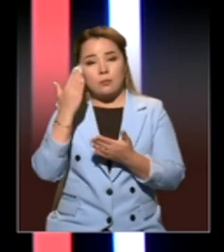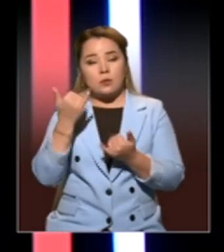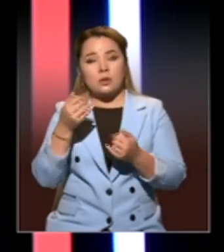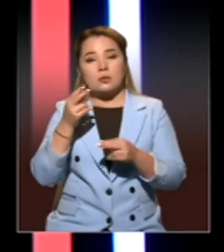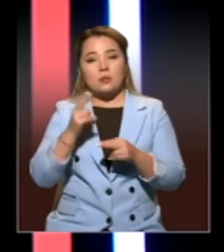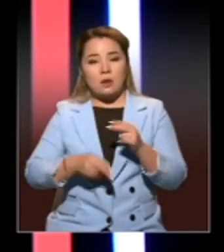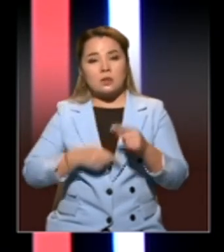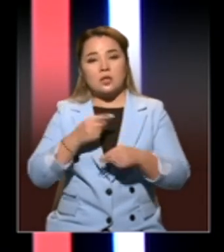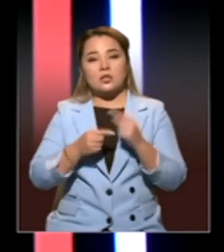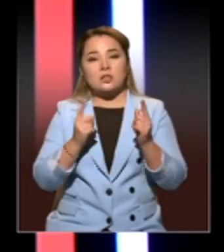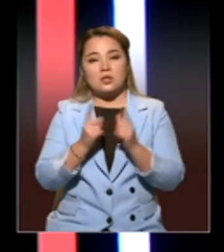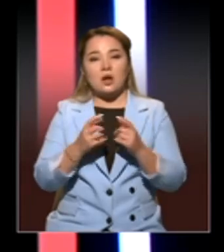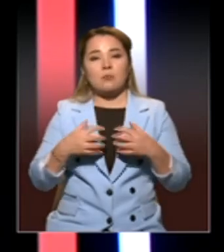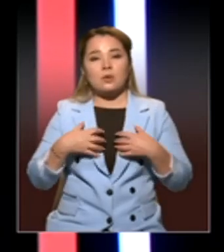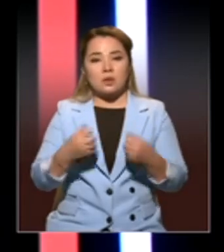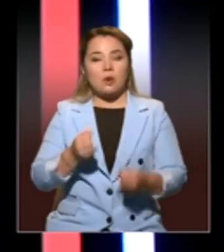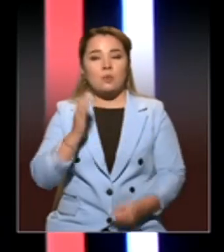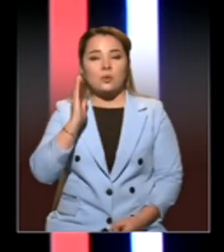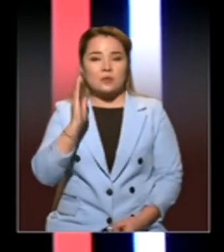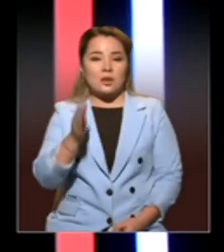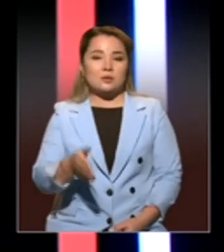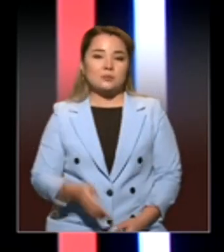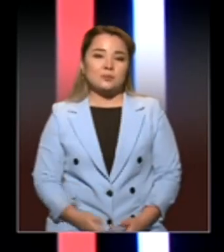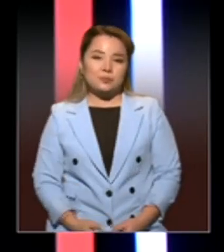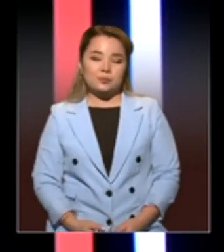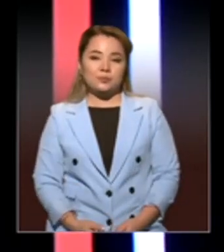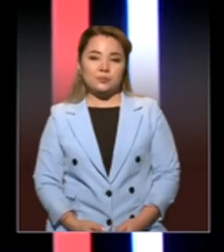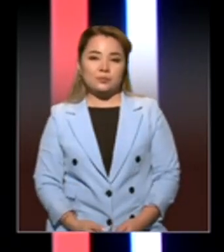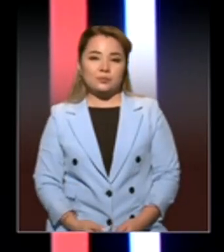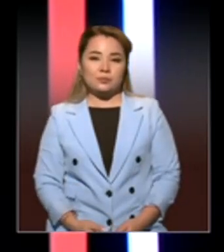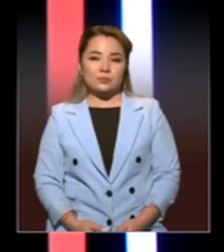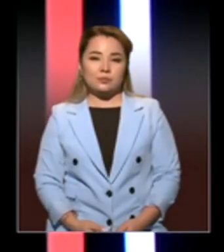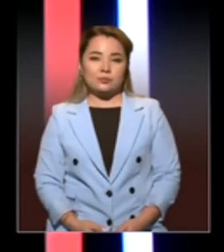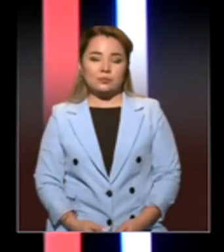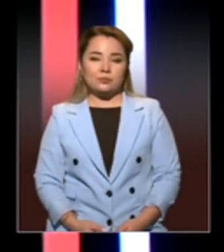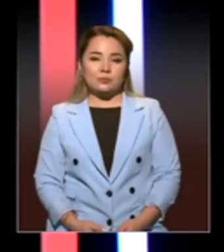бүгінгі хабарымызды аяқтайық. Қымбат спикерлер, уақыт тауып келгендеріңізге көп рахметімізді айтамыз.